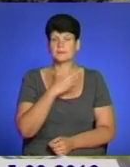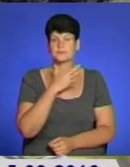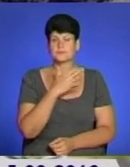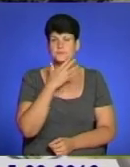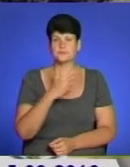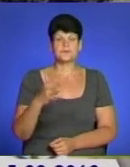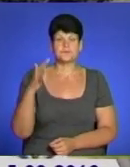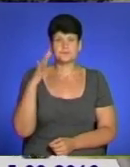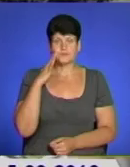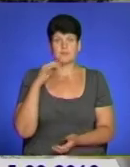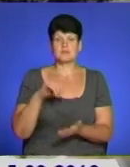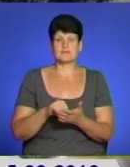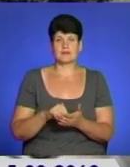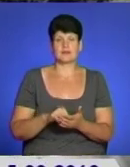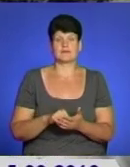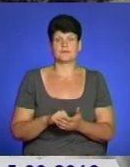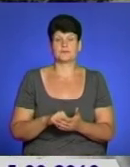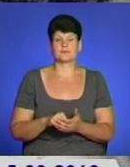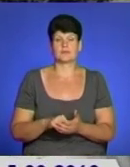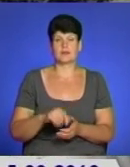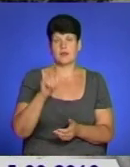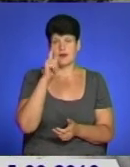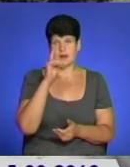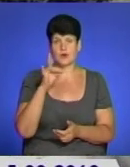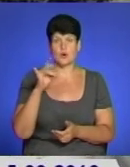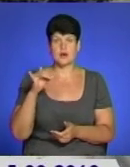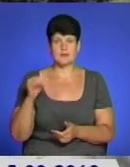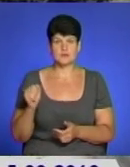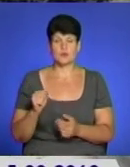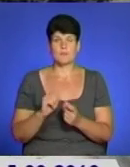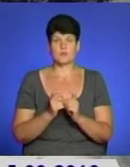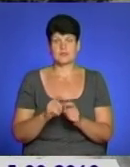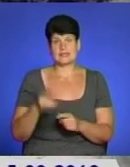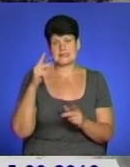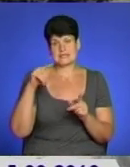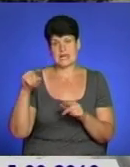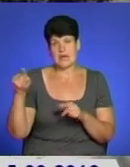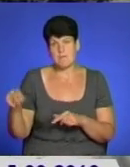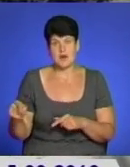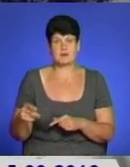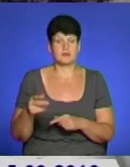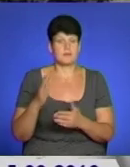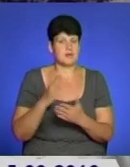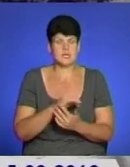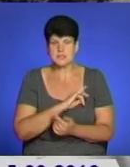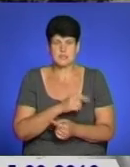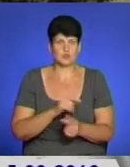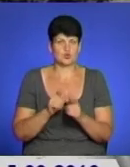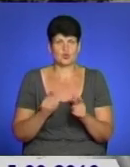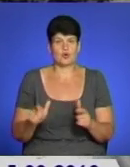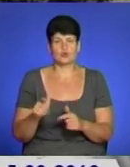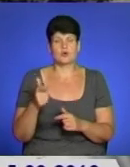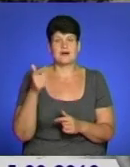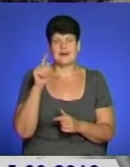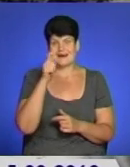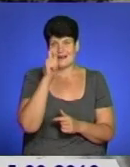дуже багато було представників греко-римської боротьби, тому що Закарпаття є традиційно в нас, має сильну школу греко-римської боротьби, практично